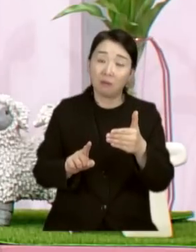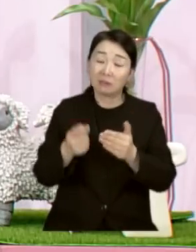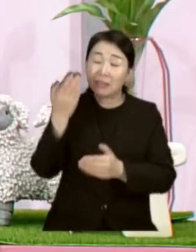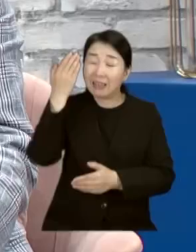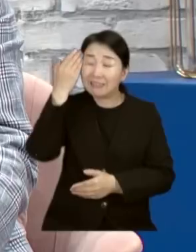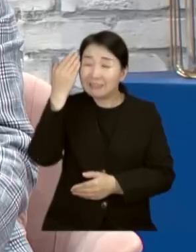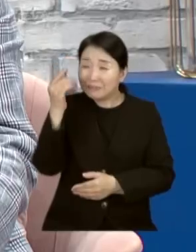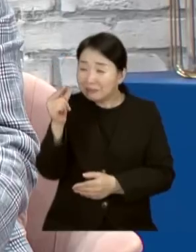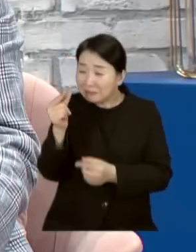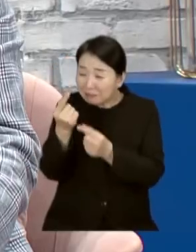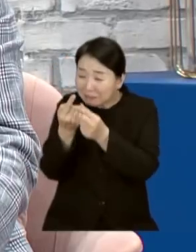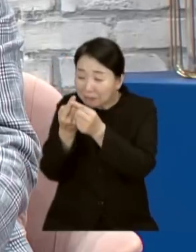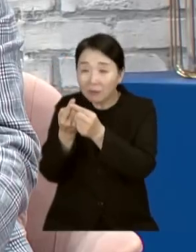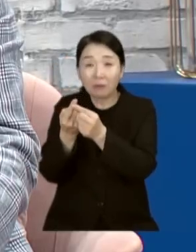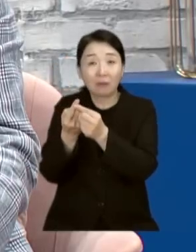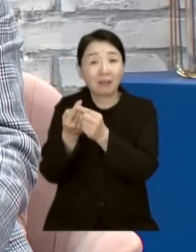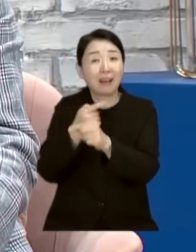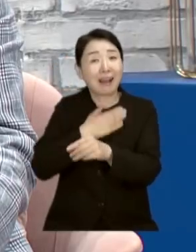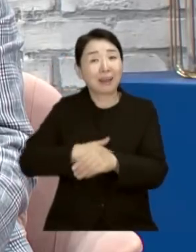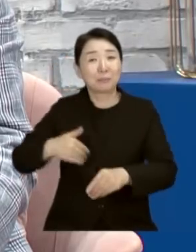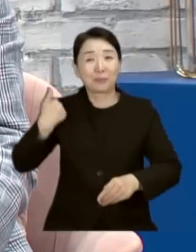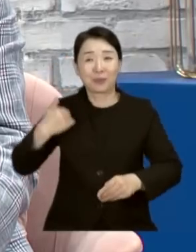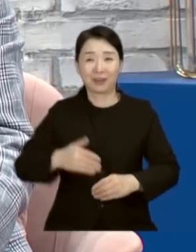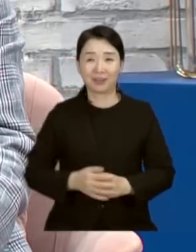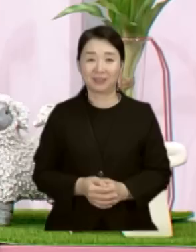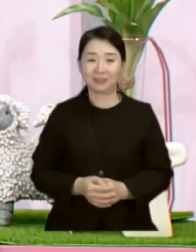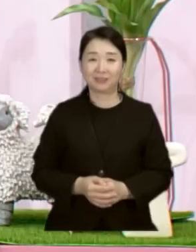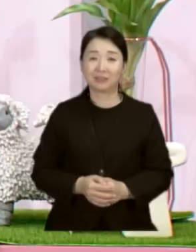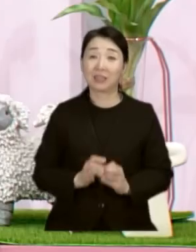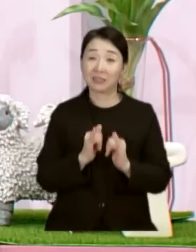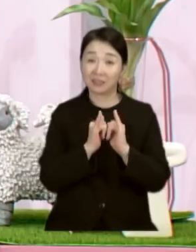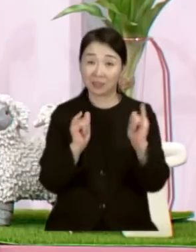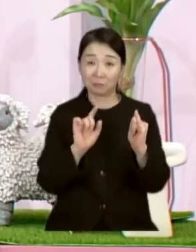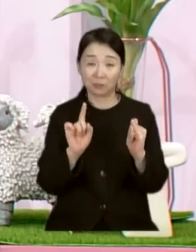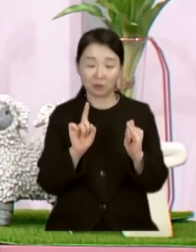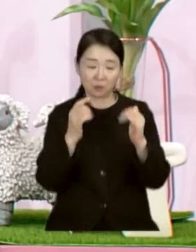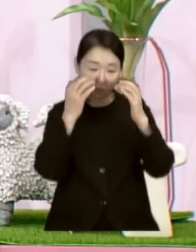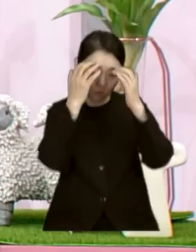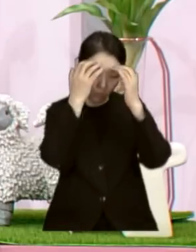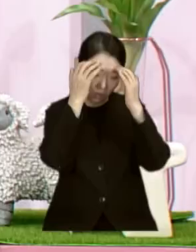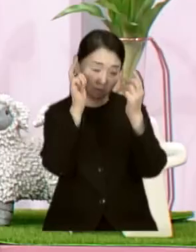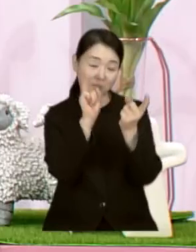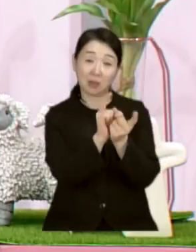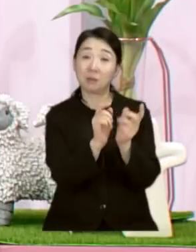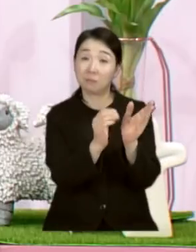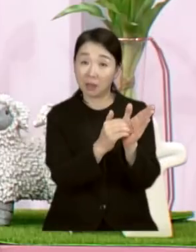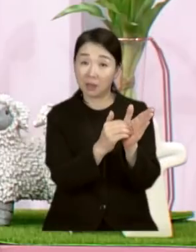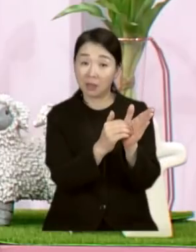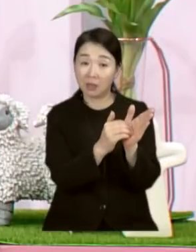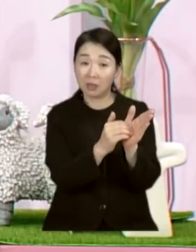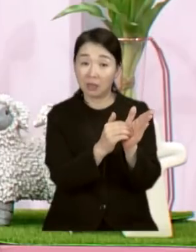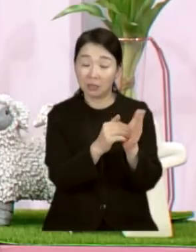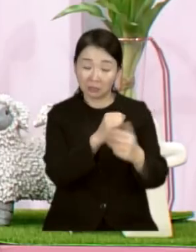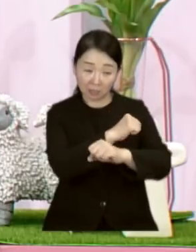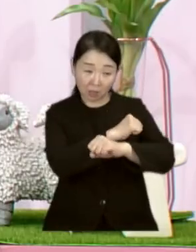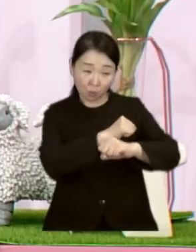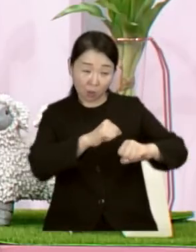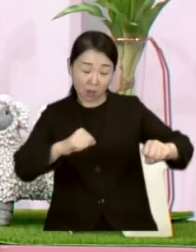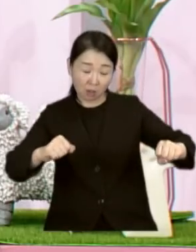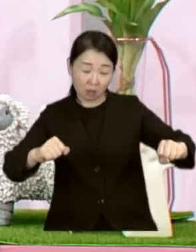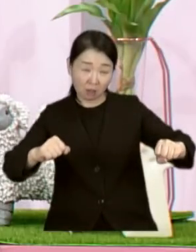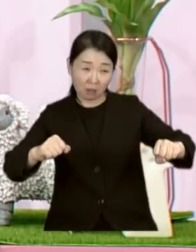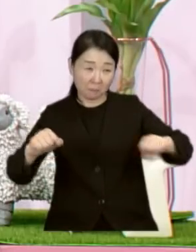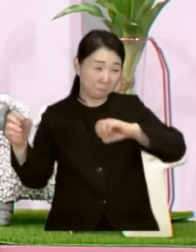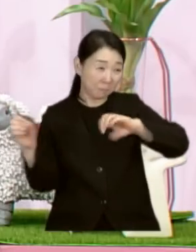요만한 지식으로 교회에 갔는데 뭘 알았겠어요. 근데 사람이 그런 것 같아요. 정말 고난이 닥쳐서 내가 광야에